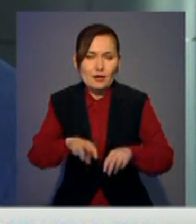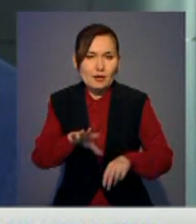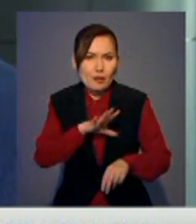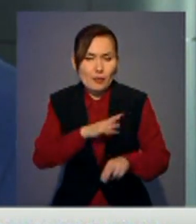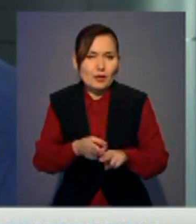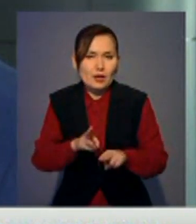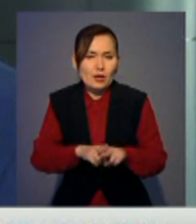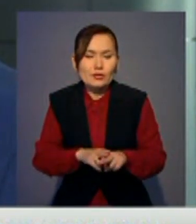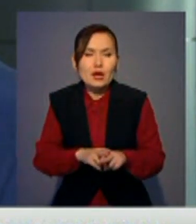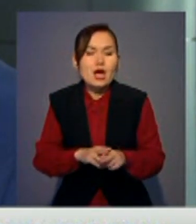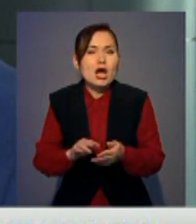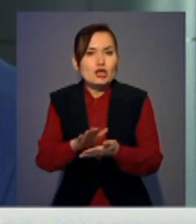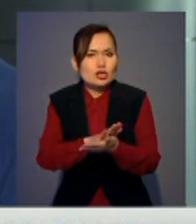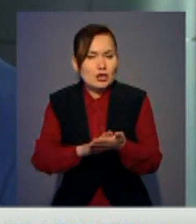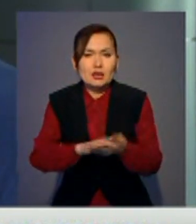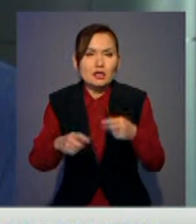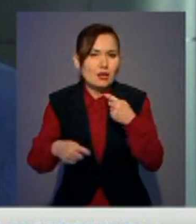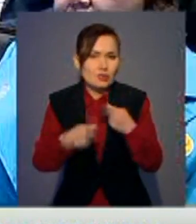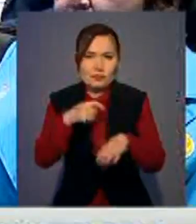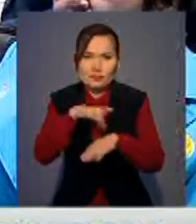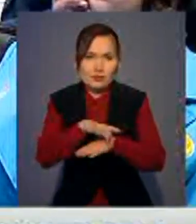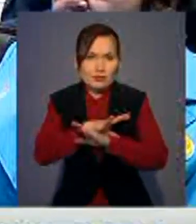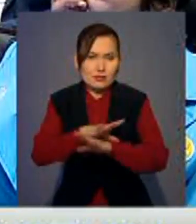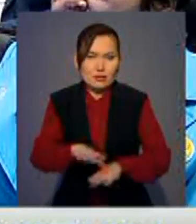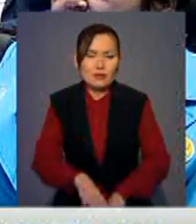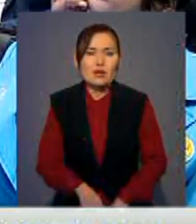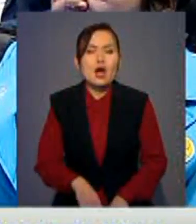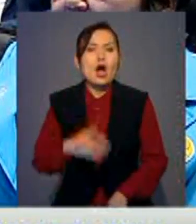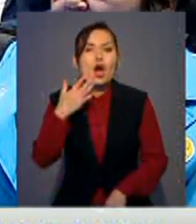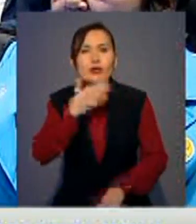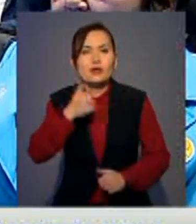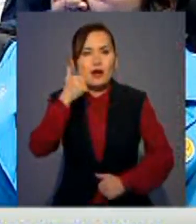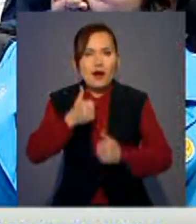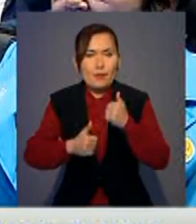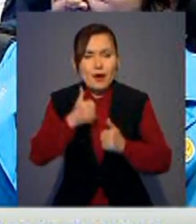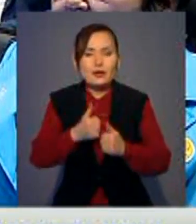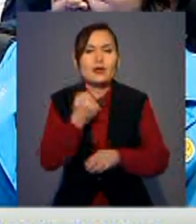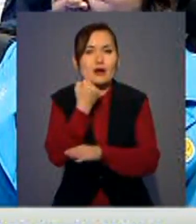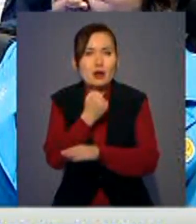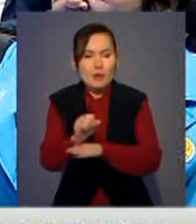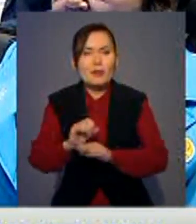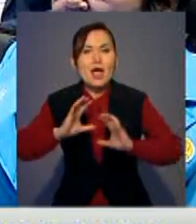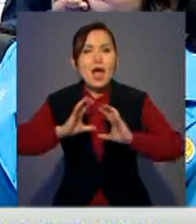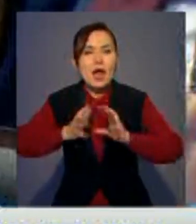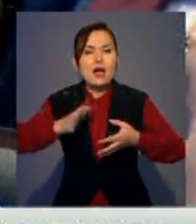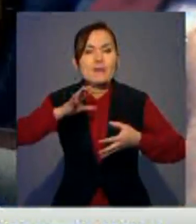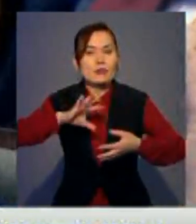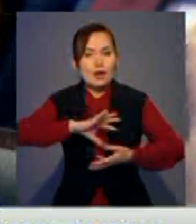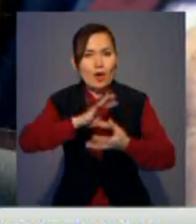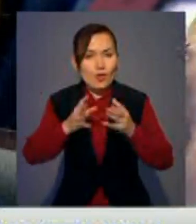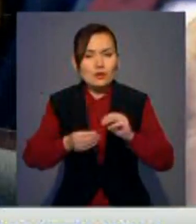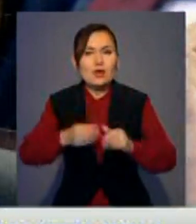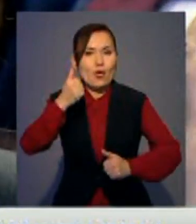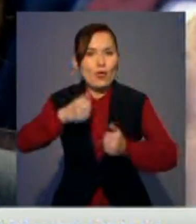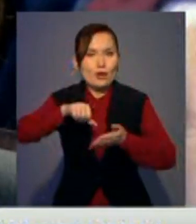Ешкімге бұрмалап, ешқандай көмек көрсете алмайды. Ұлттық байқауда топ жарғандар енді әлемдік чемпионатта ел намысын